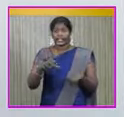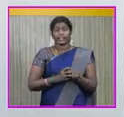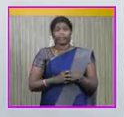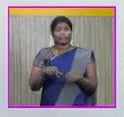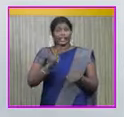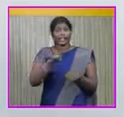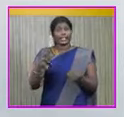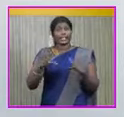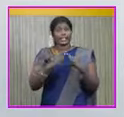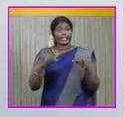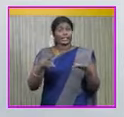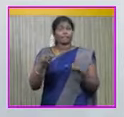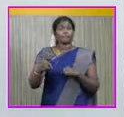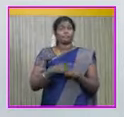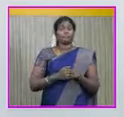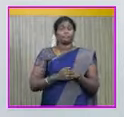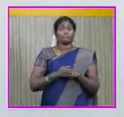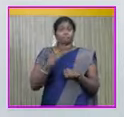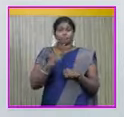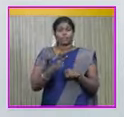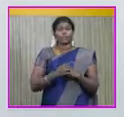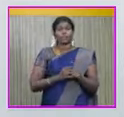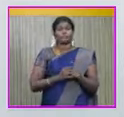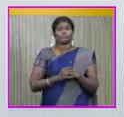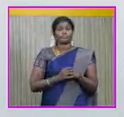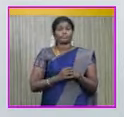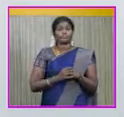சமபக்க முக்கோணம் அப்படின்னு நிரூபிக்கணும். இப்போ